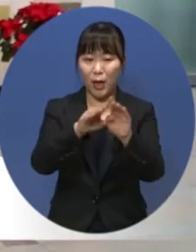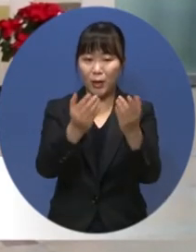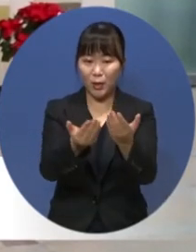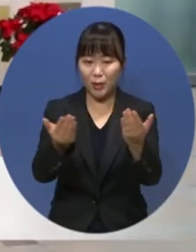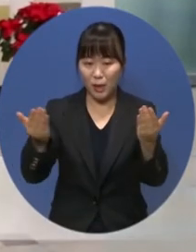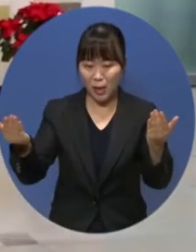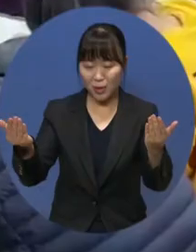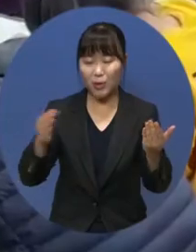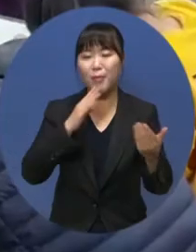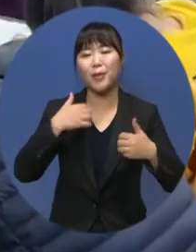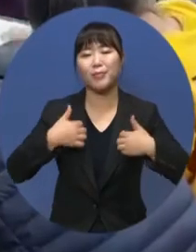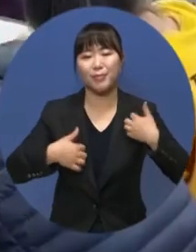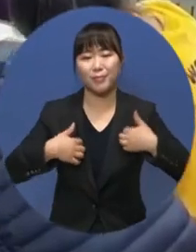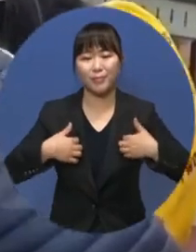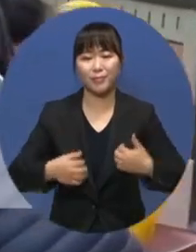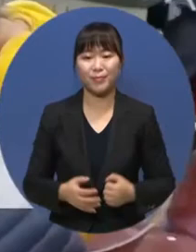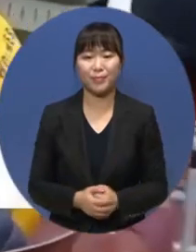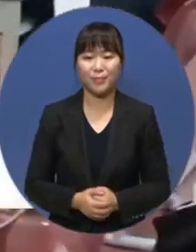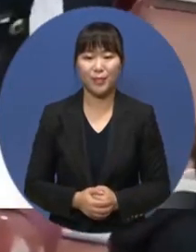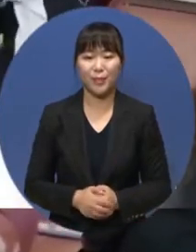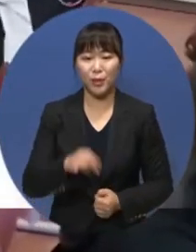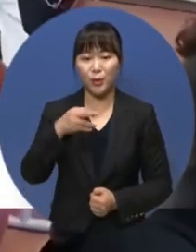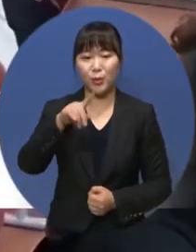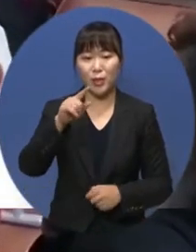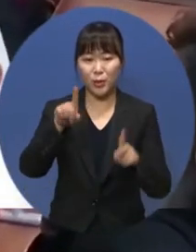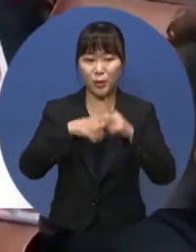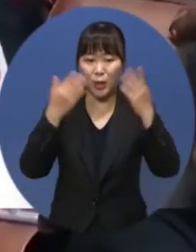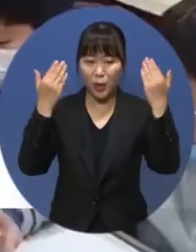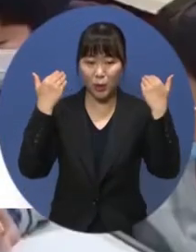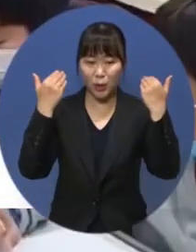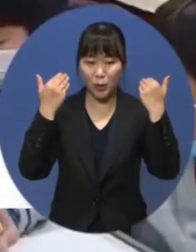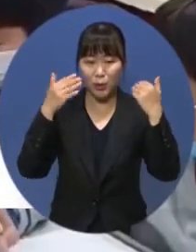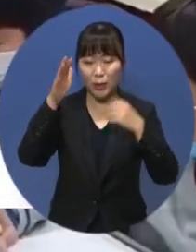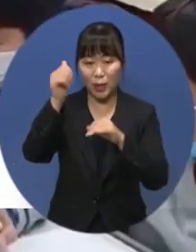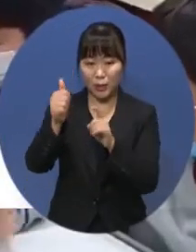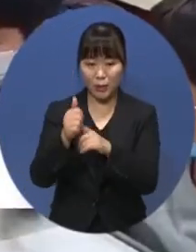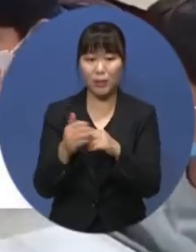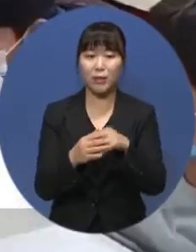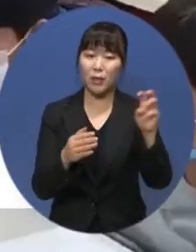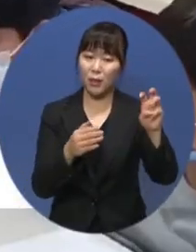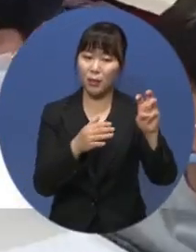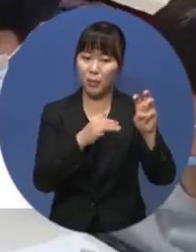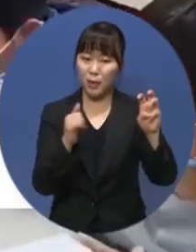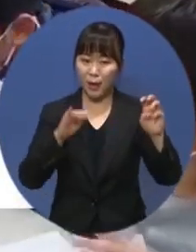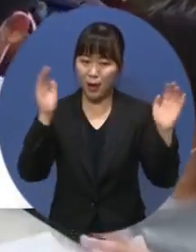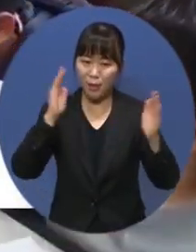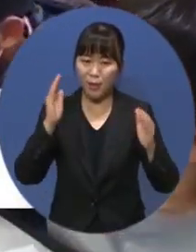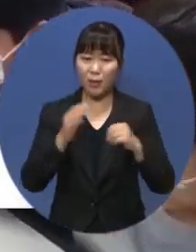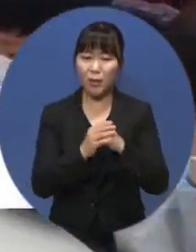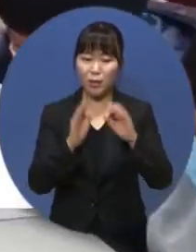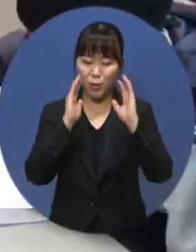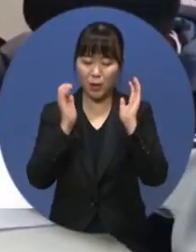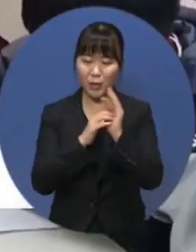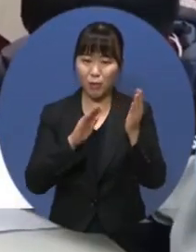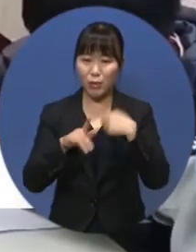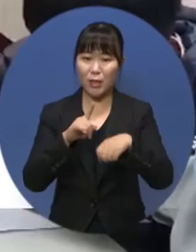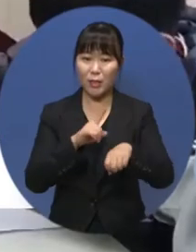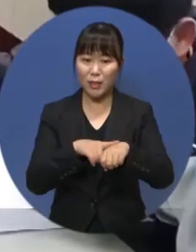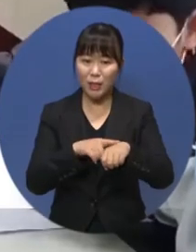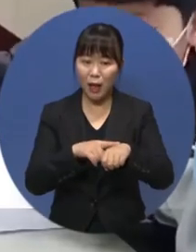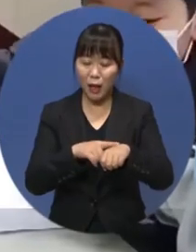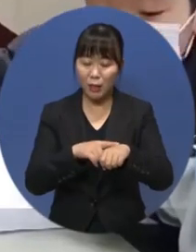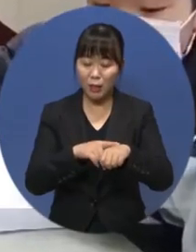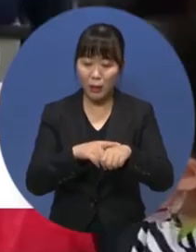무척 기뻤습니다. 돌산초등학교 도성만 교장은 30여 명의 전교생이 방과 후 시간에